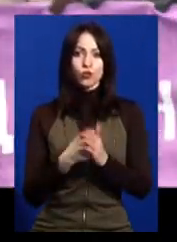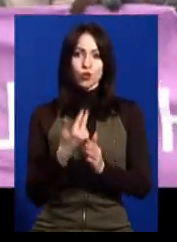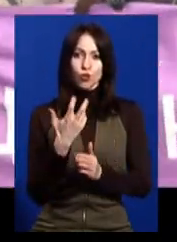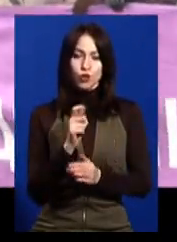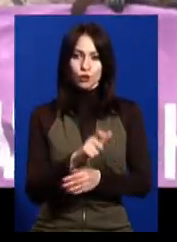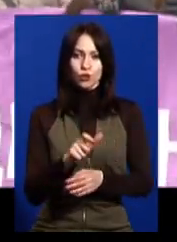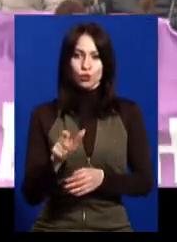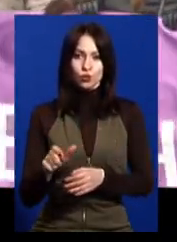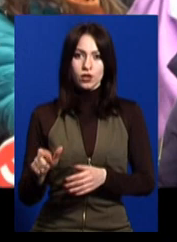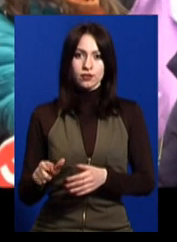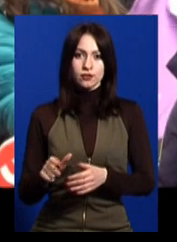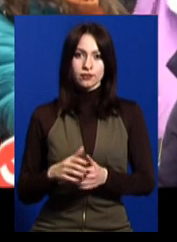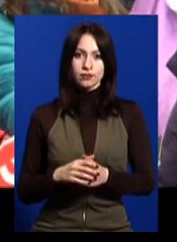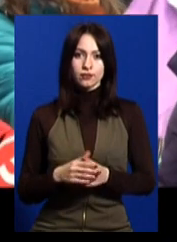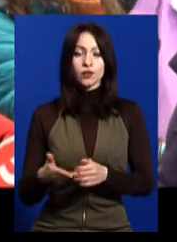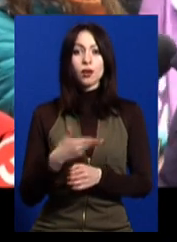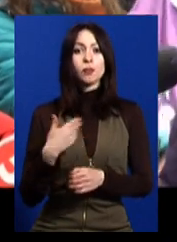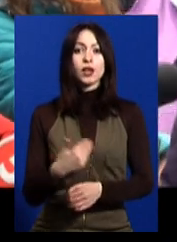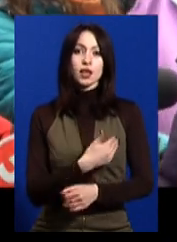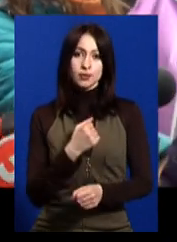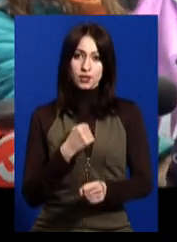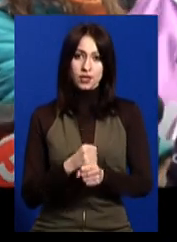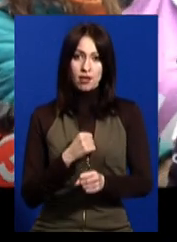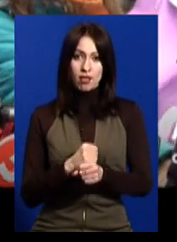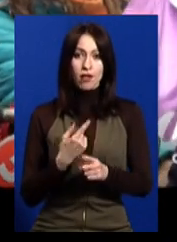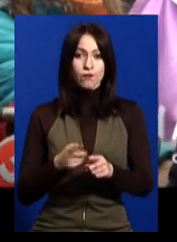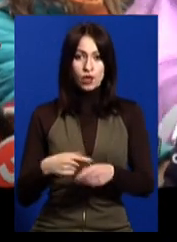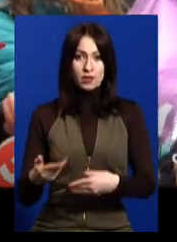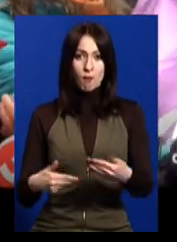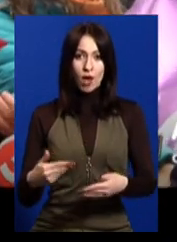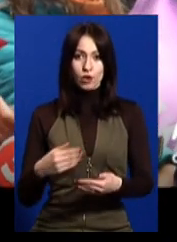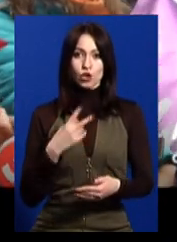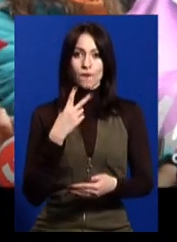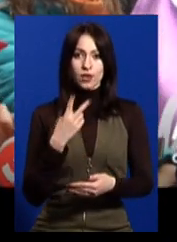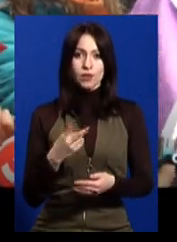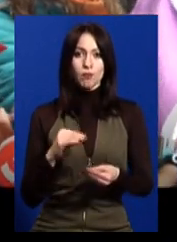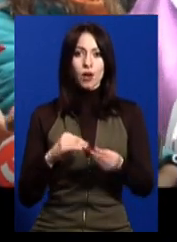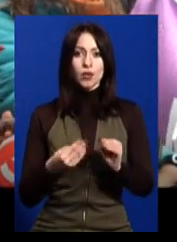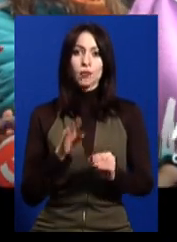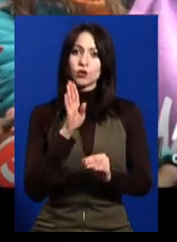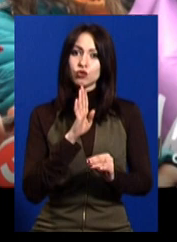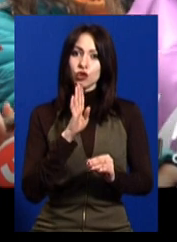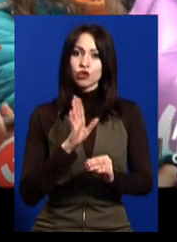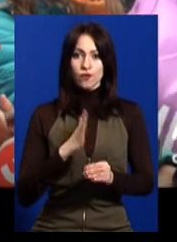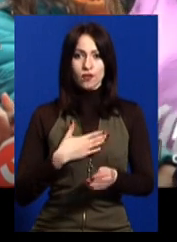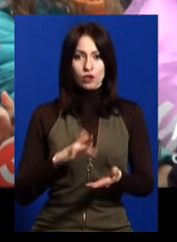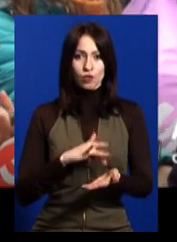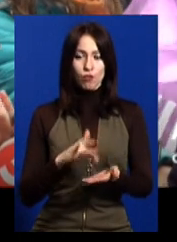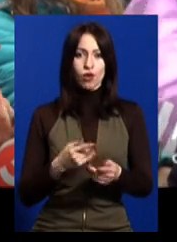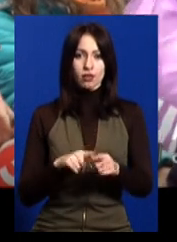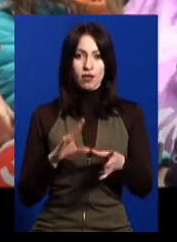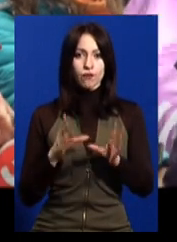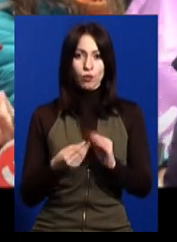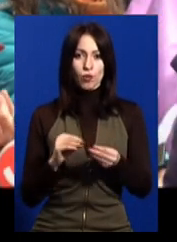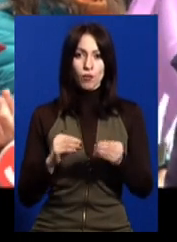людей. Ми хочемо зробити цим маршем видимими проблеми жінок саме в нашому місті. Це, зокрема,